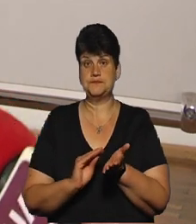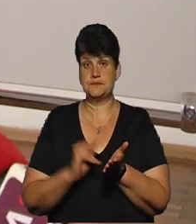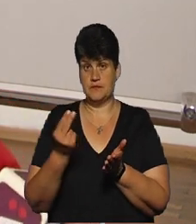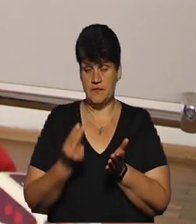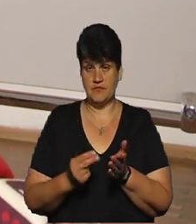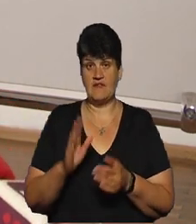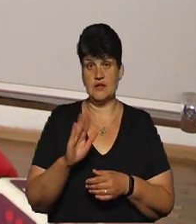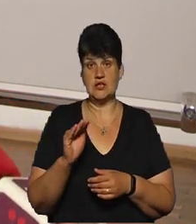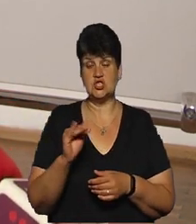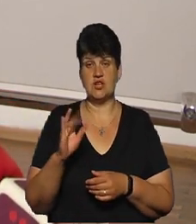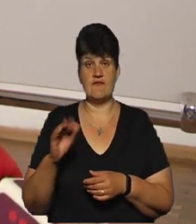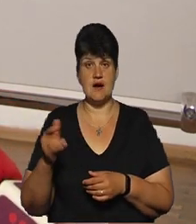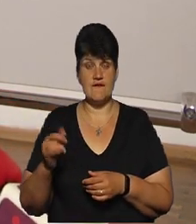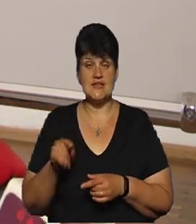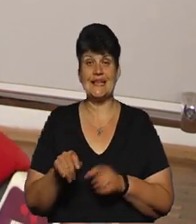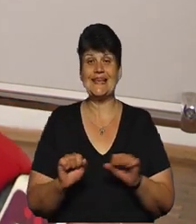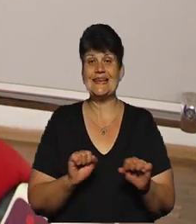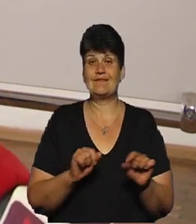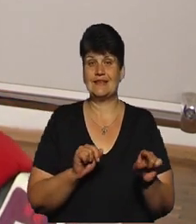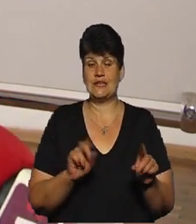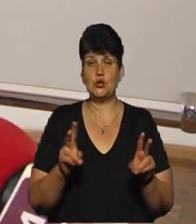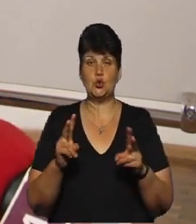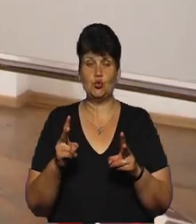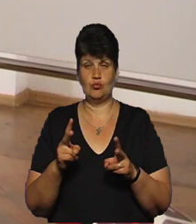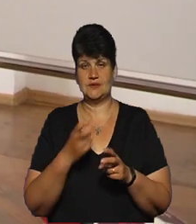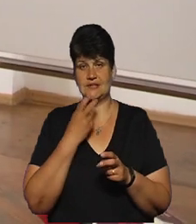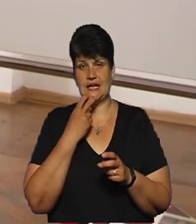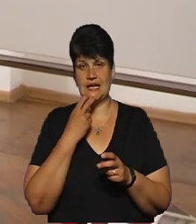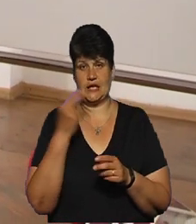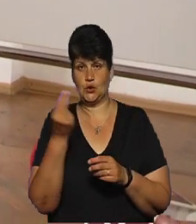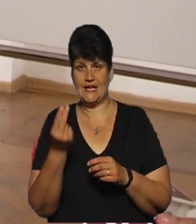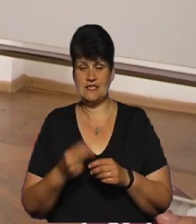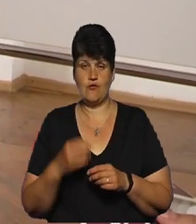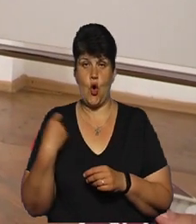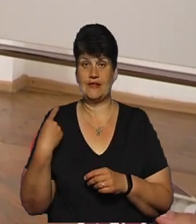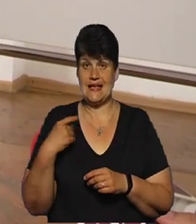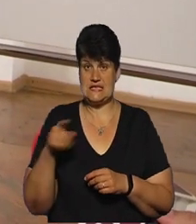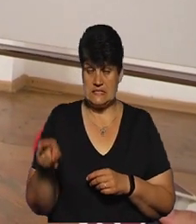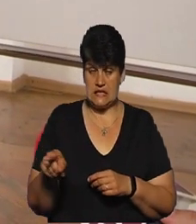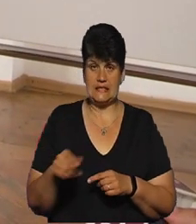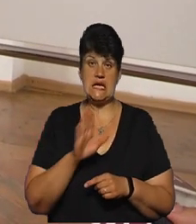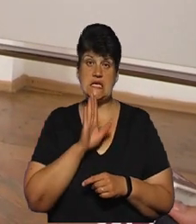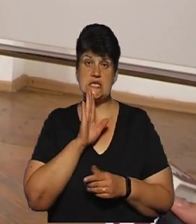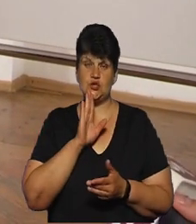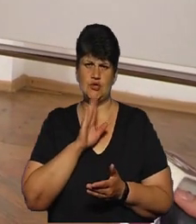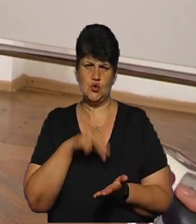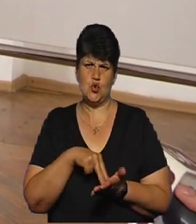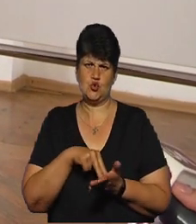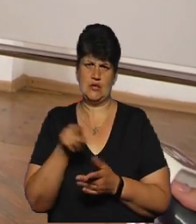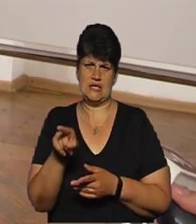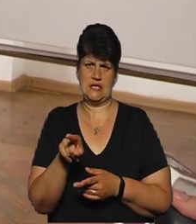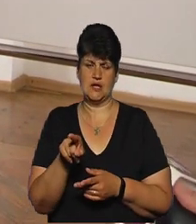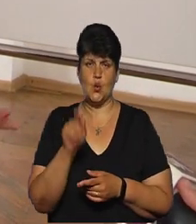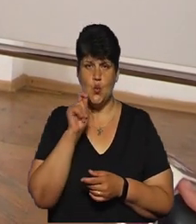Віктор Живага, він керівник клубу карикатуристів Одеси. І ця жіночка, яка там стоїть, така тендітна дівчинка,